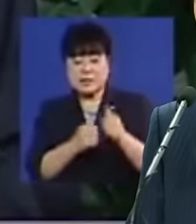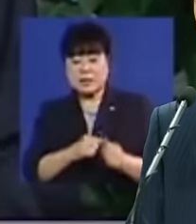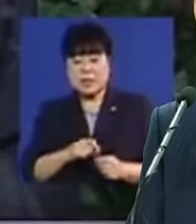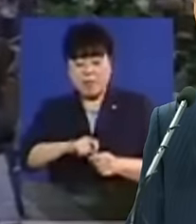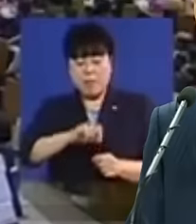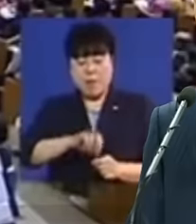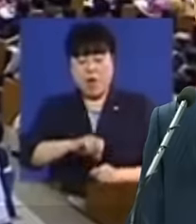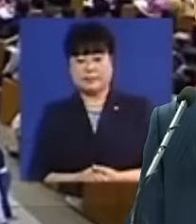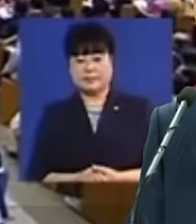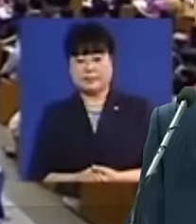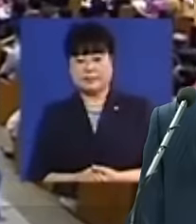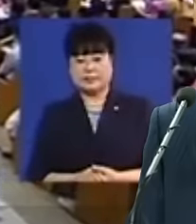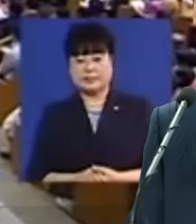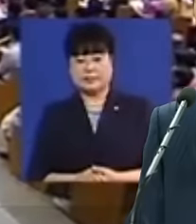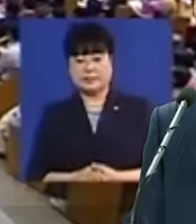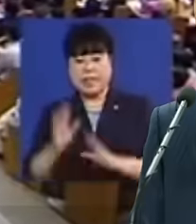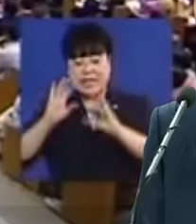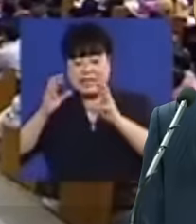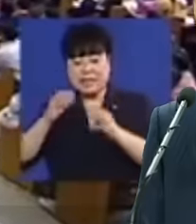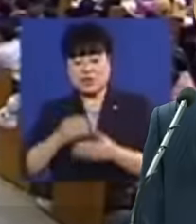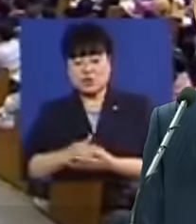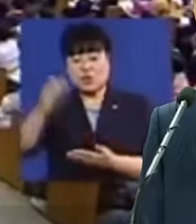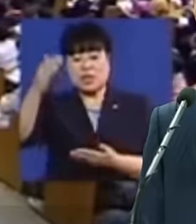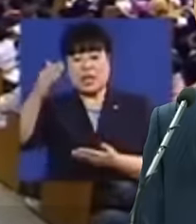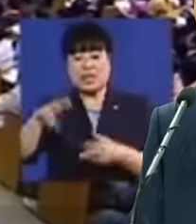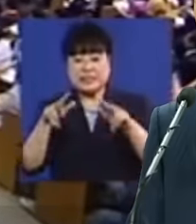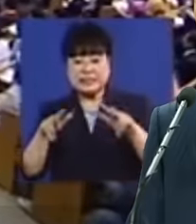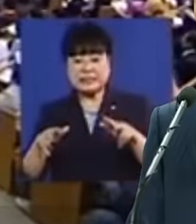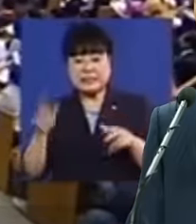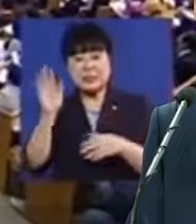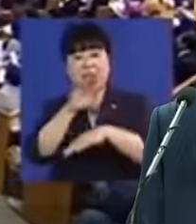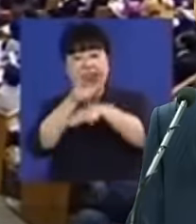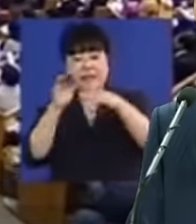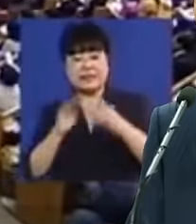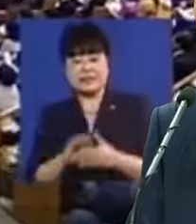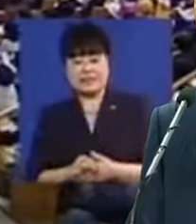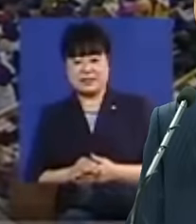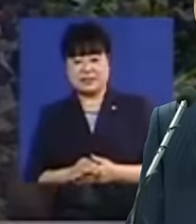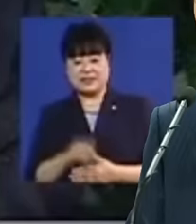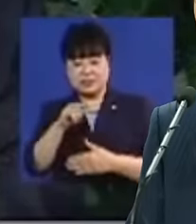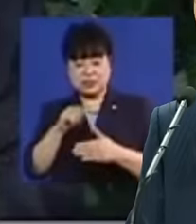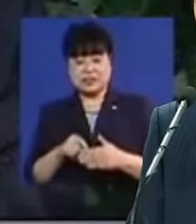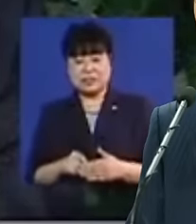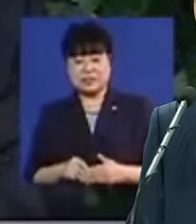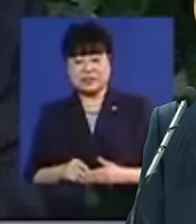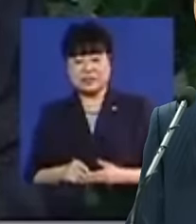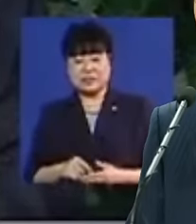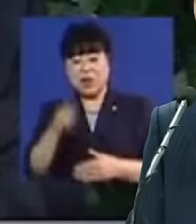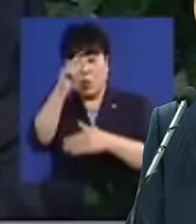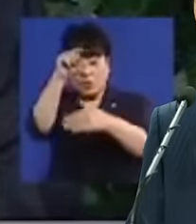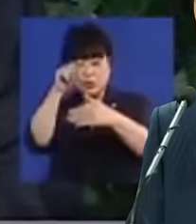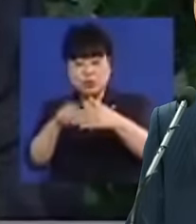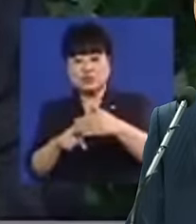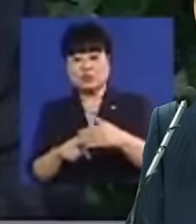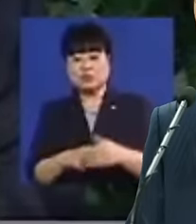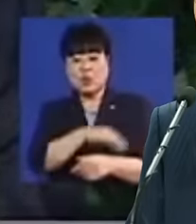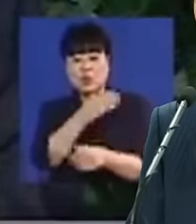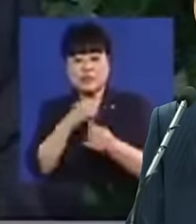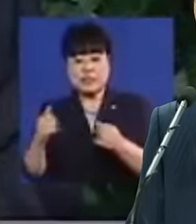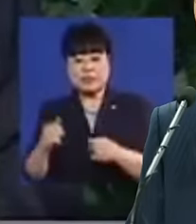받아 천국에서 쫓겨나서 지금 하늘나라와 우리 지구 사이 공중에 권세